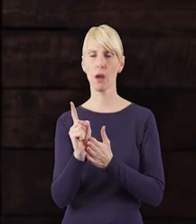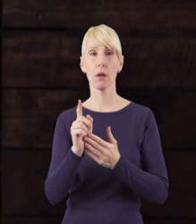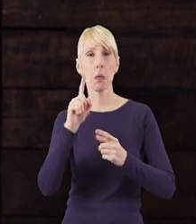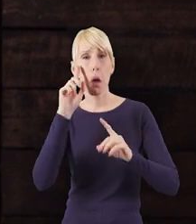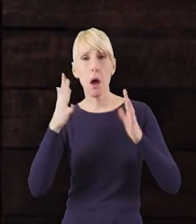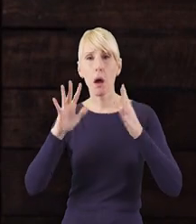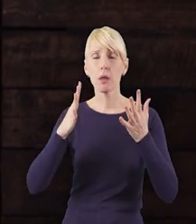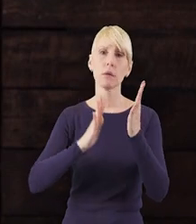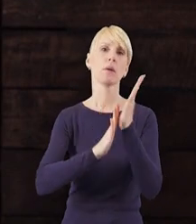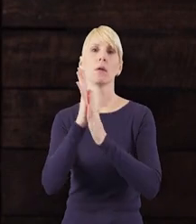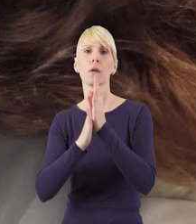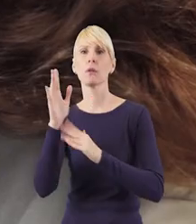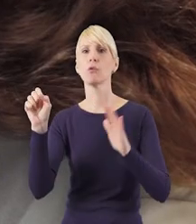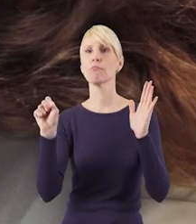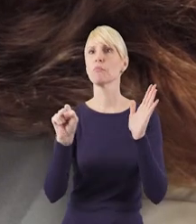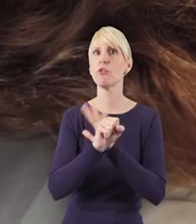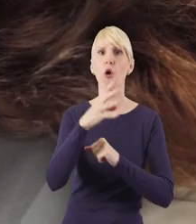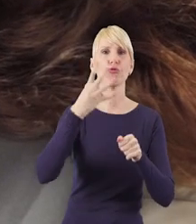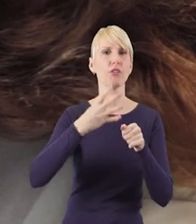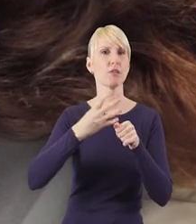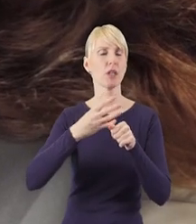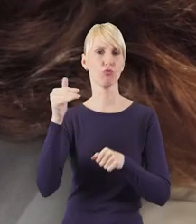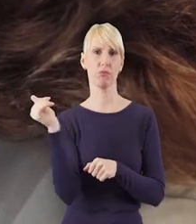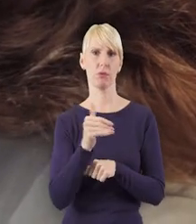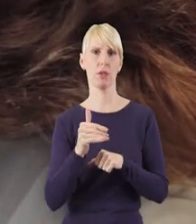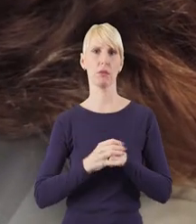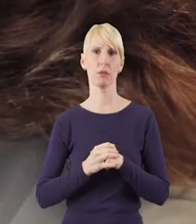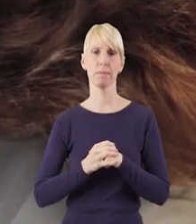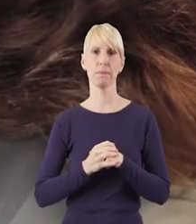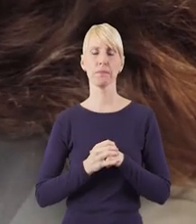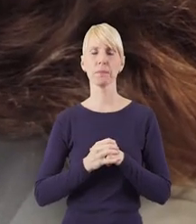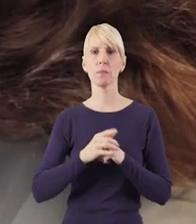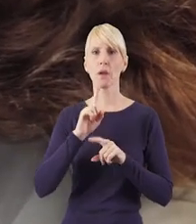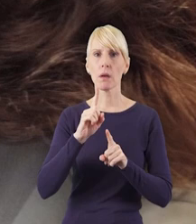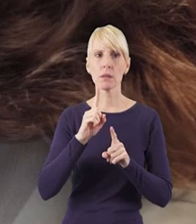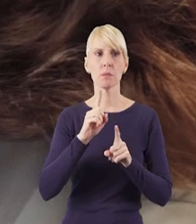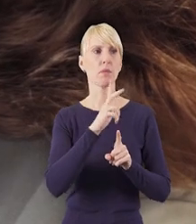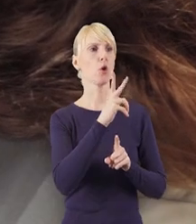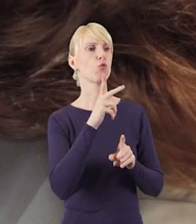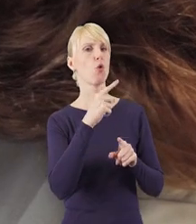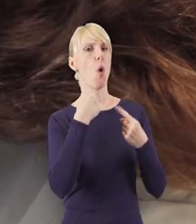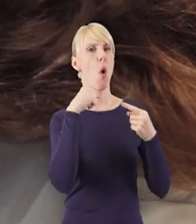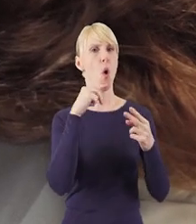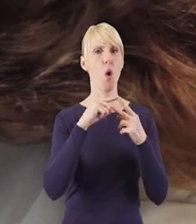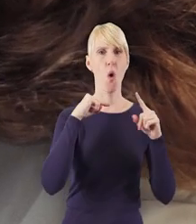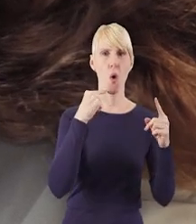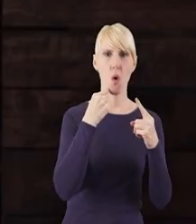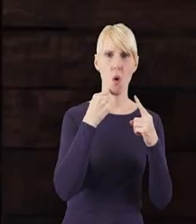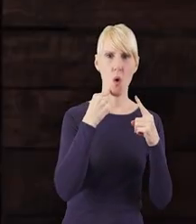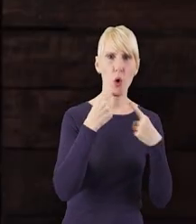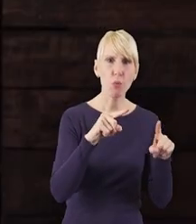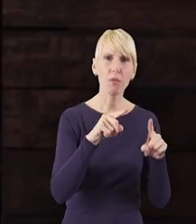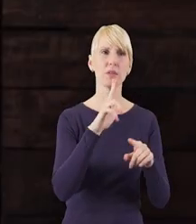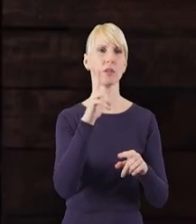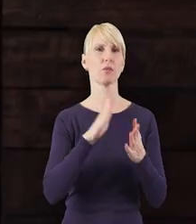ofiar mordów w podłódzkich lasach dochodzą do 40 tysięcy. Większość oprawców odpowiedzialnych za ich śmierć uniknęła kary.